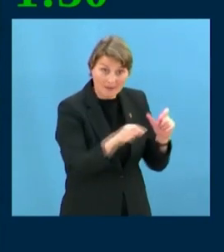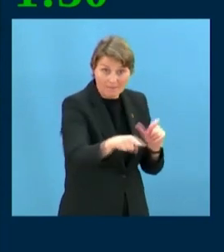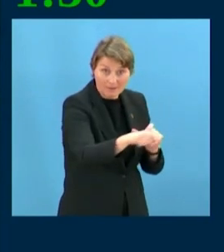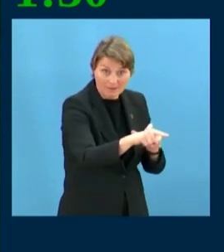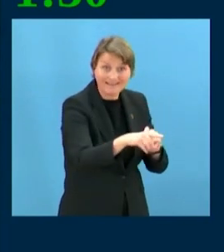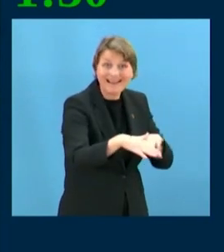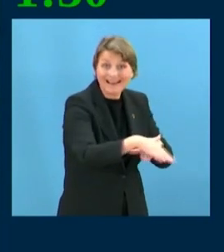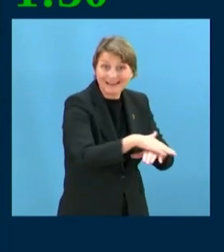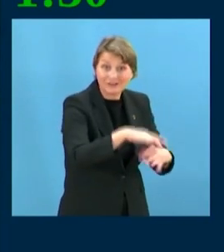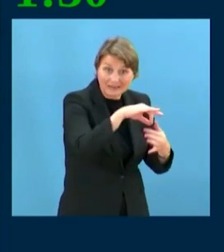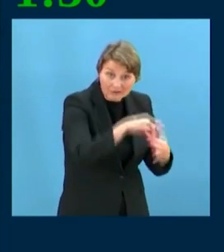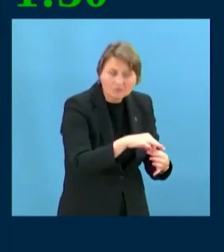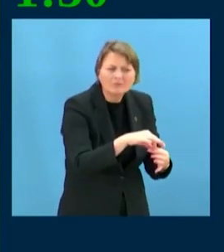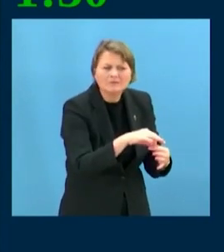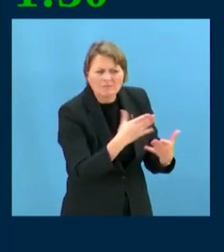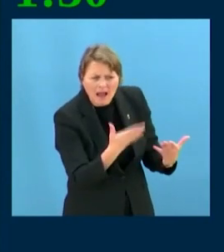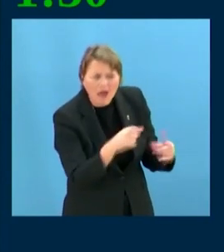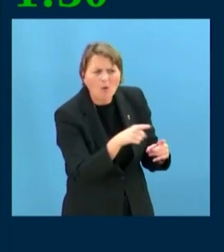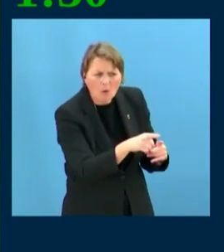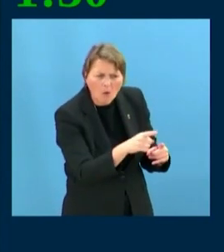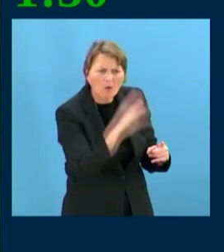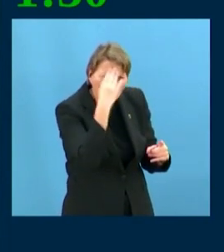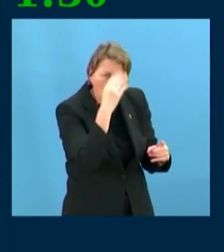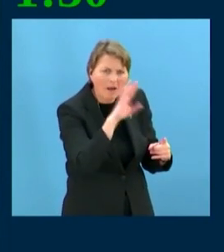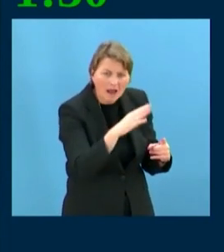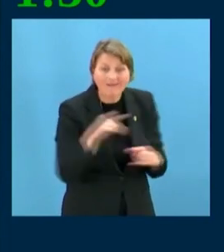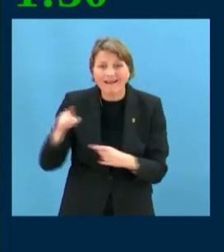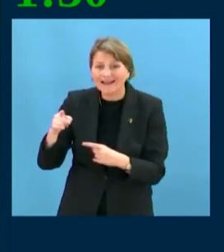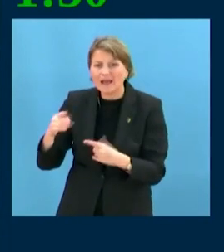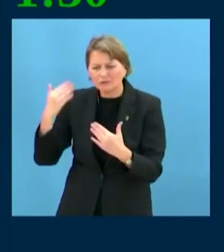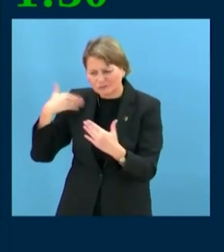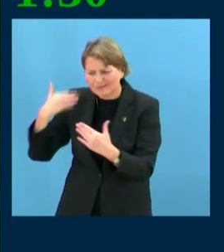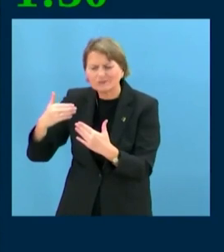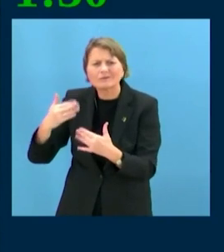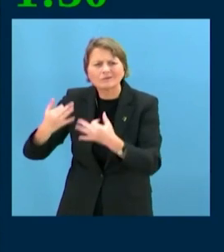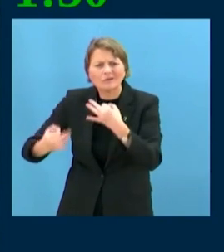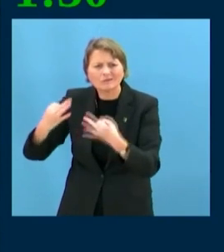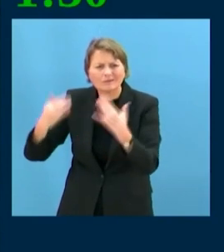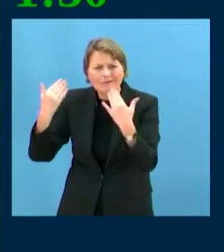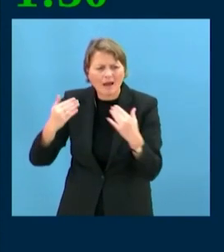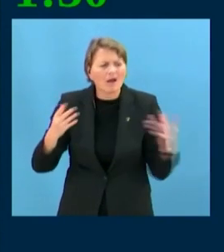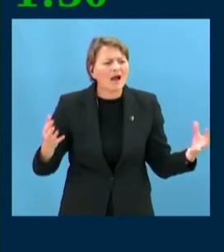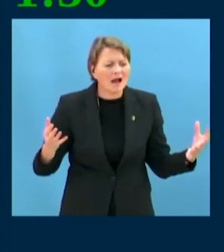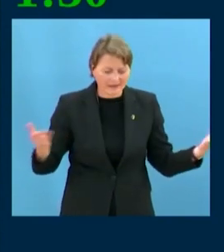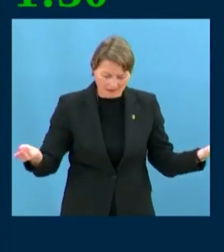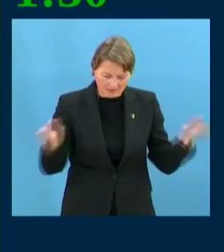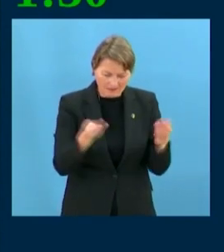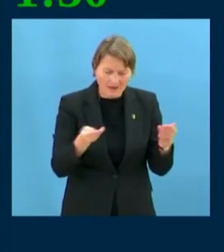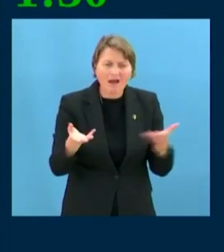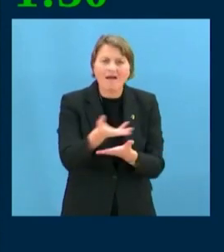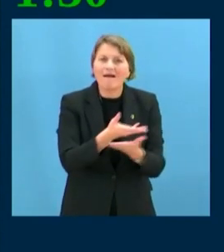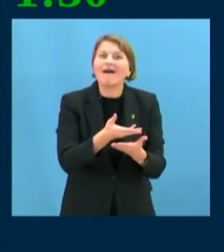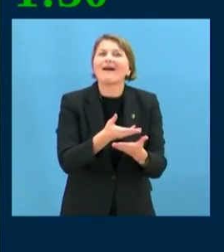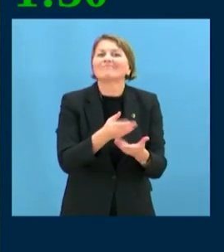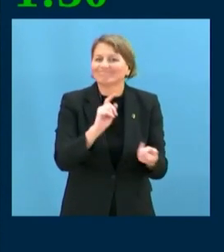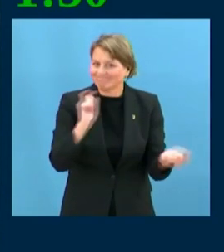kritik bir rol oynayabilir yerli ve geleneksel Adalet sistemleri arasında daha iyi uyum